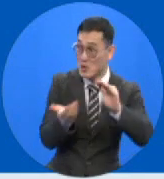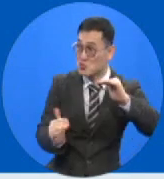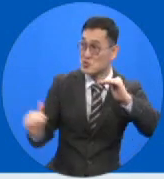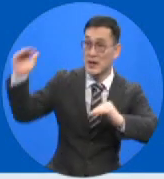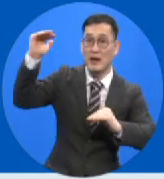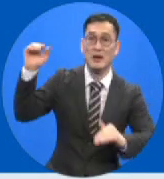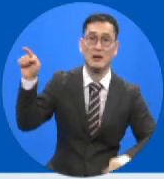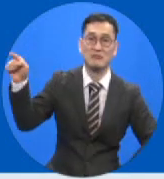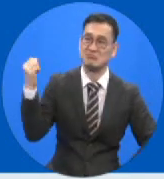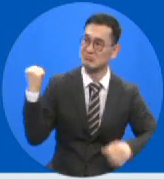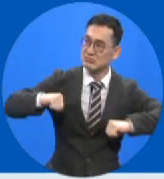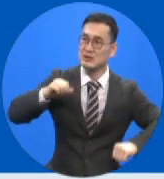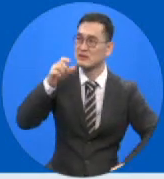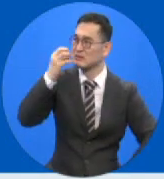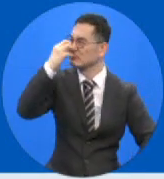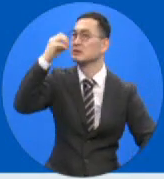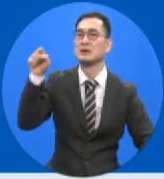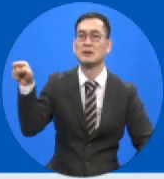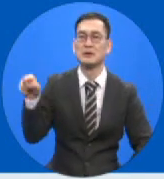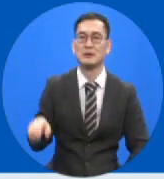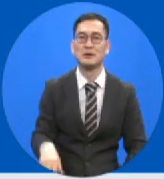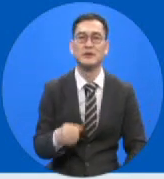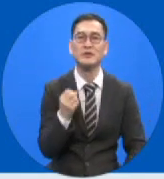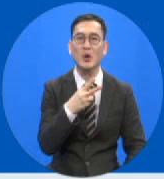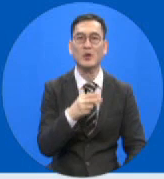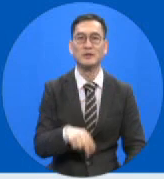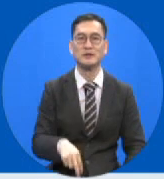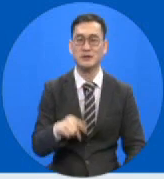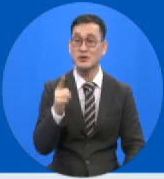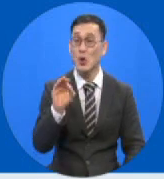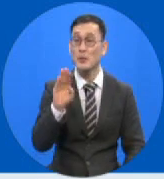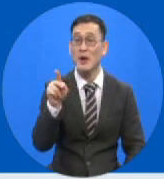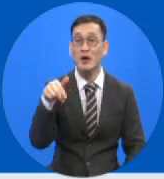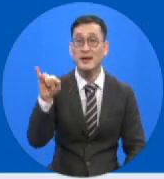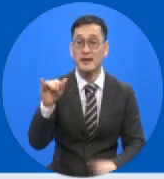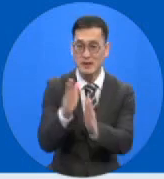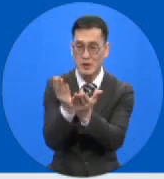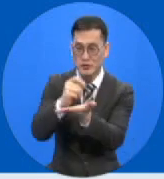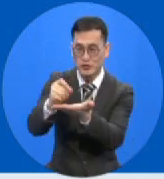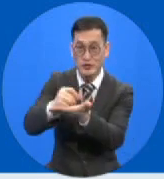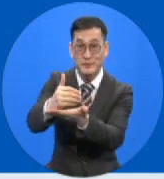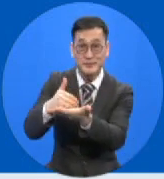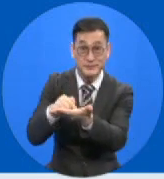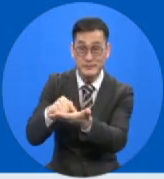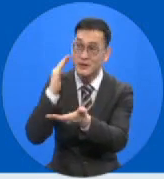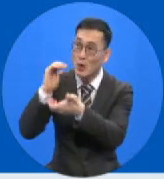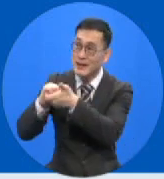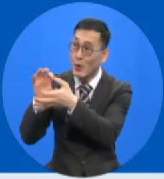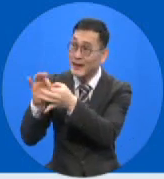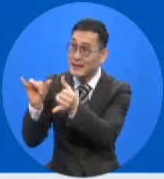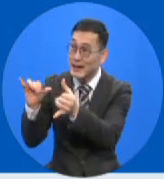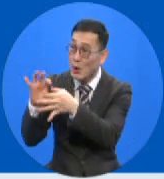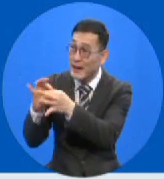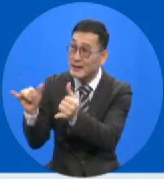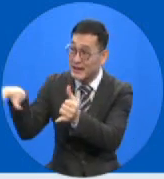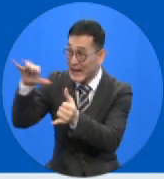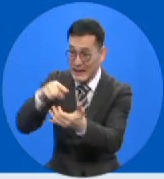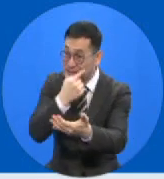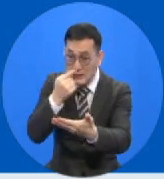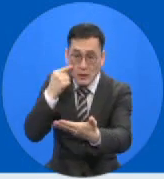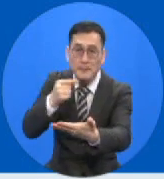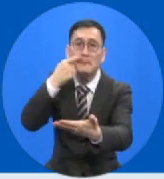서울 지역의 현직 검사 A씨는요, A검사, 송병기 업무수첩 등 통해 청와대 관계자들 연루 정황이 나온